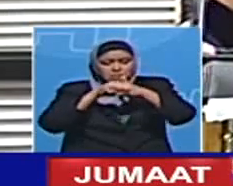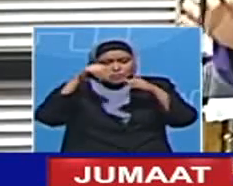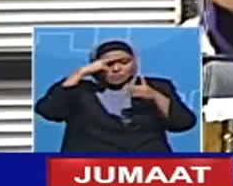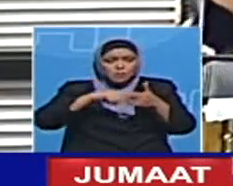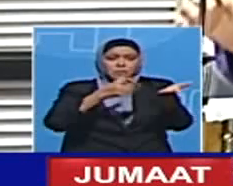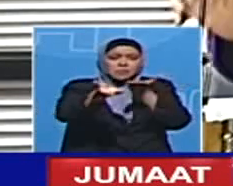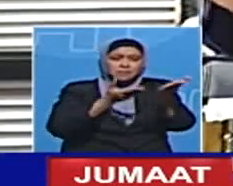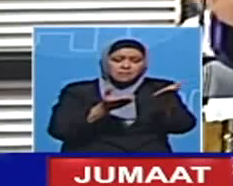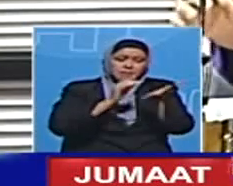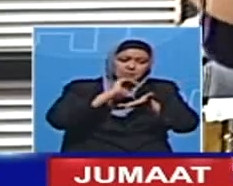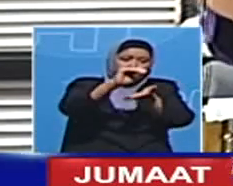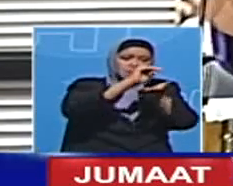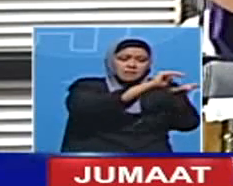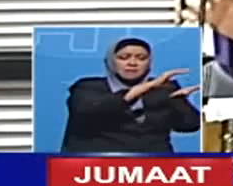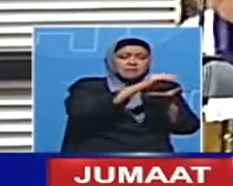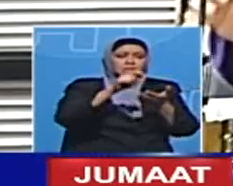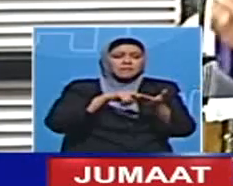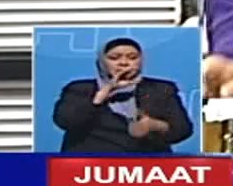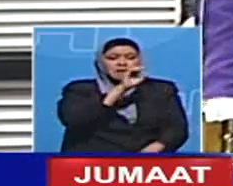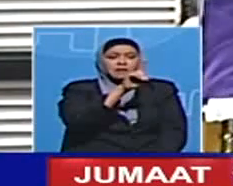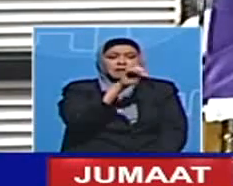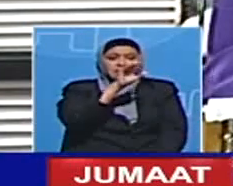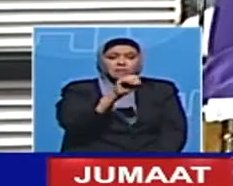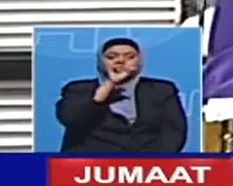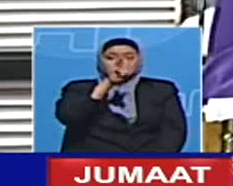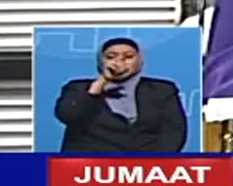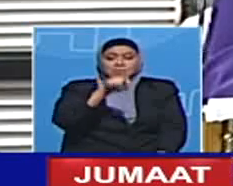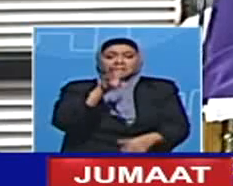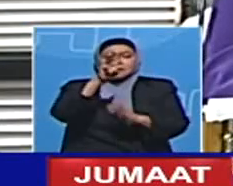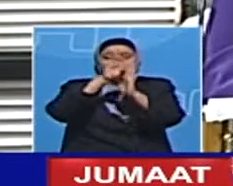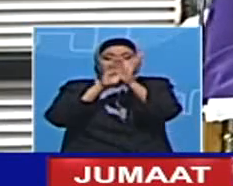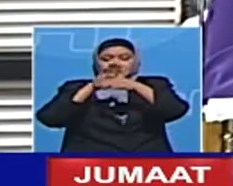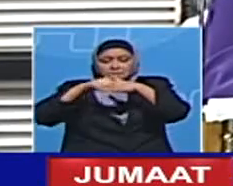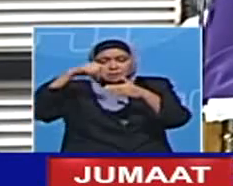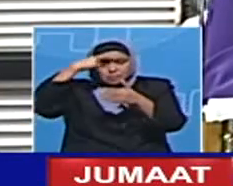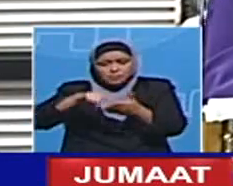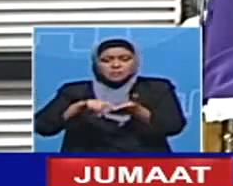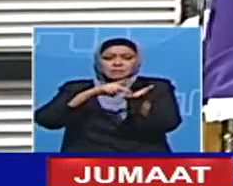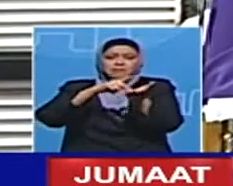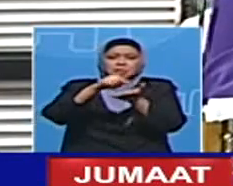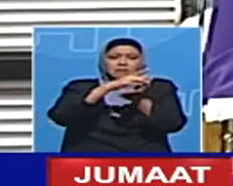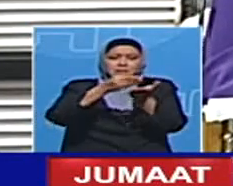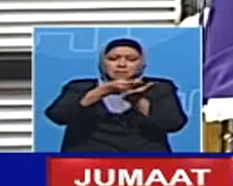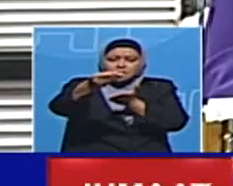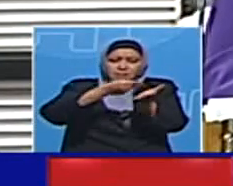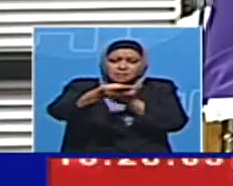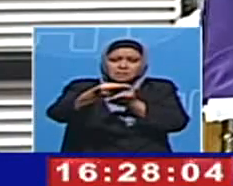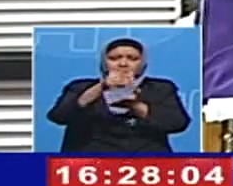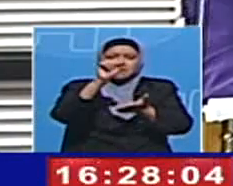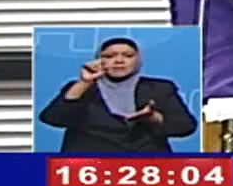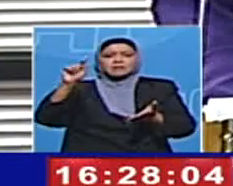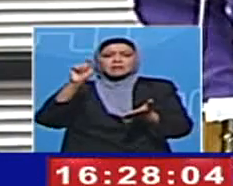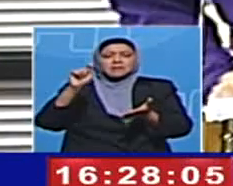sebanyak r6.6 bilion adalah pemberian dan kenaan bayaran tetap pembelian aset pula